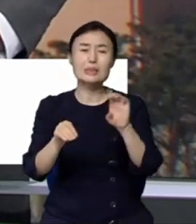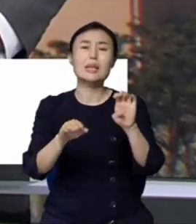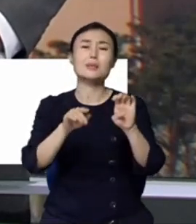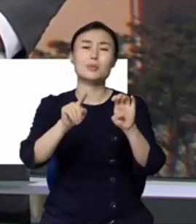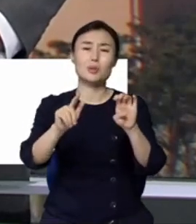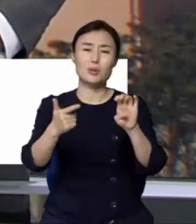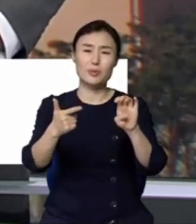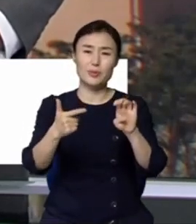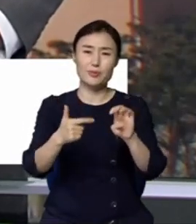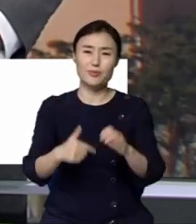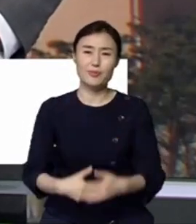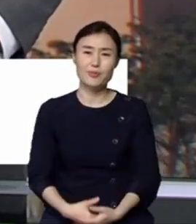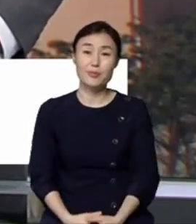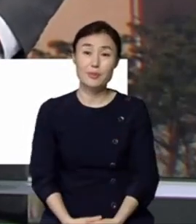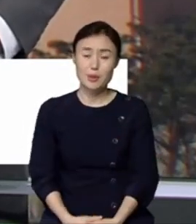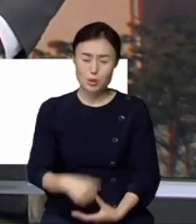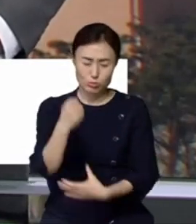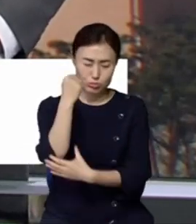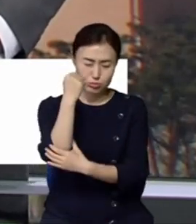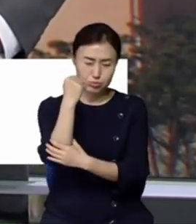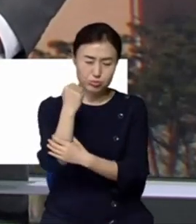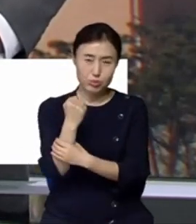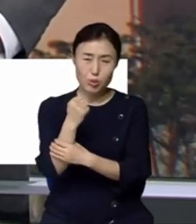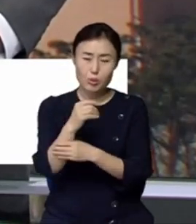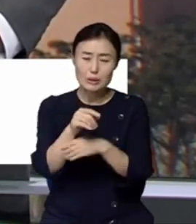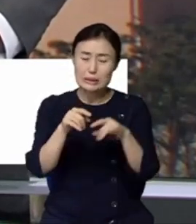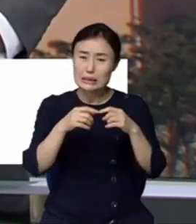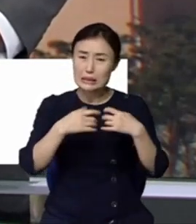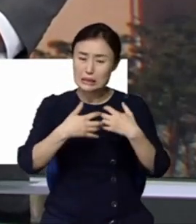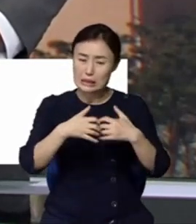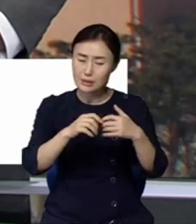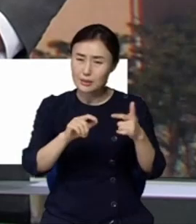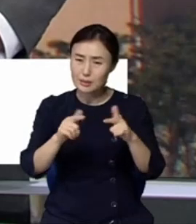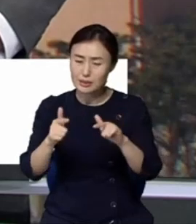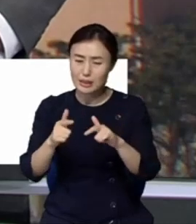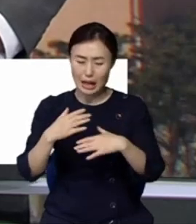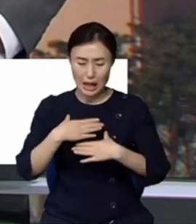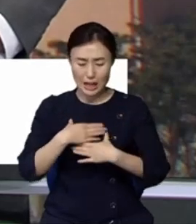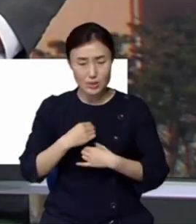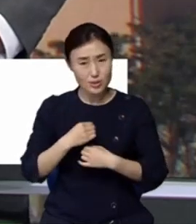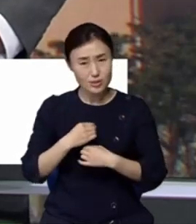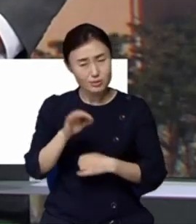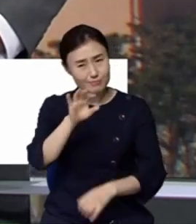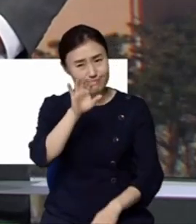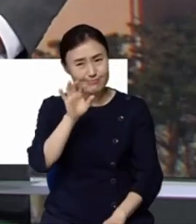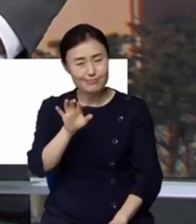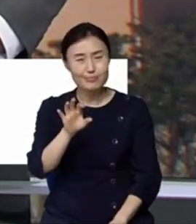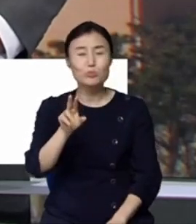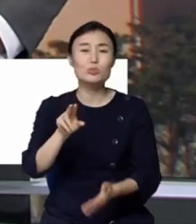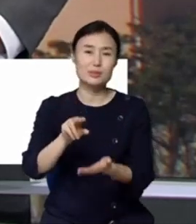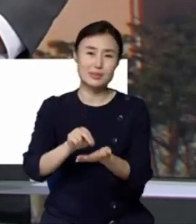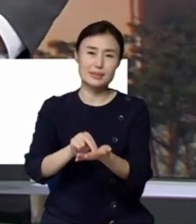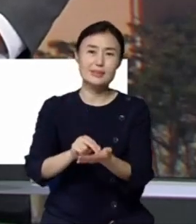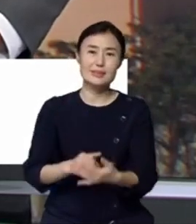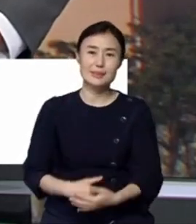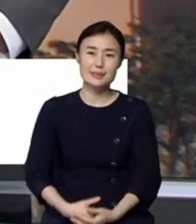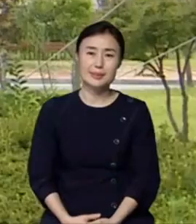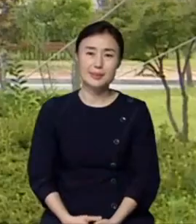걸로 조사됐습니다. 노후 원전의 안전성 문제가 도마 위에 올랐습니다. 부영슬 기자가 취재했습니다.